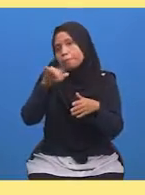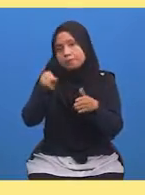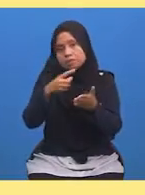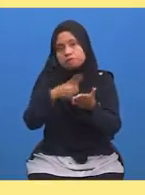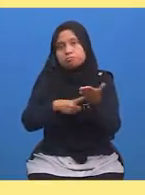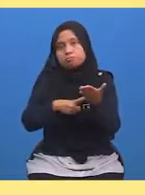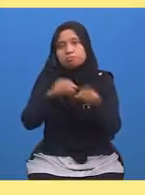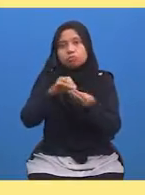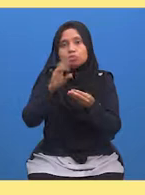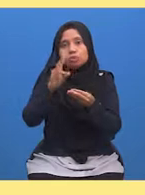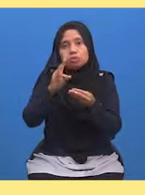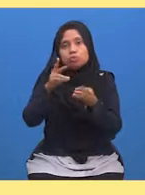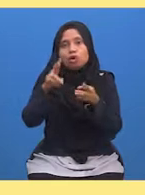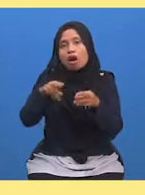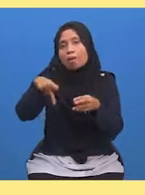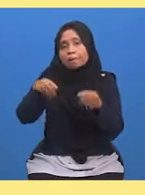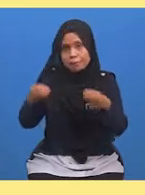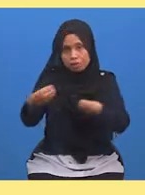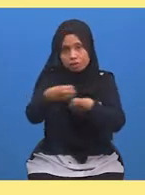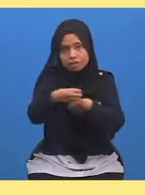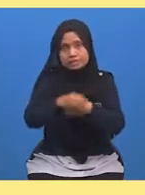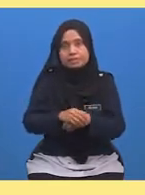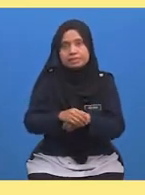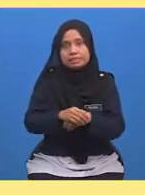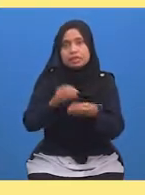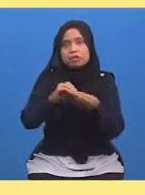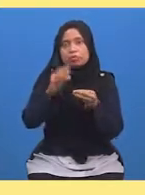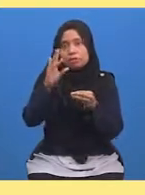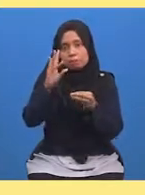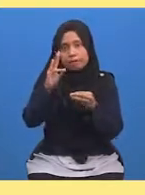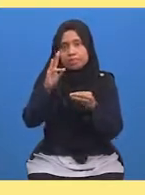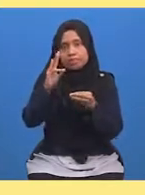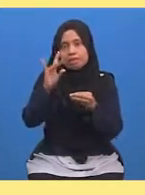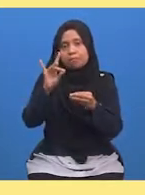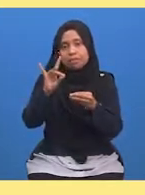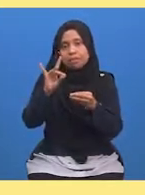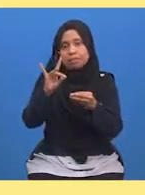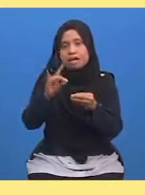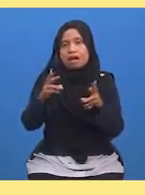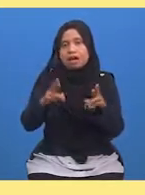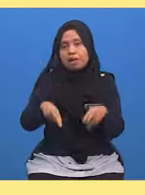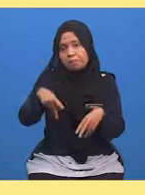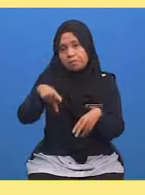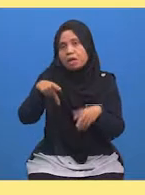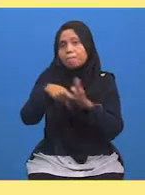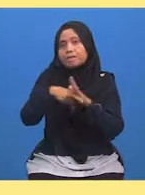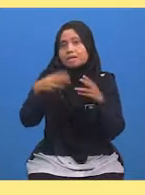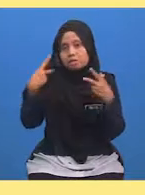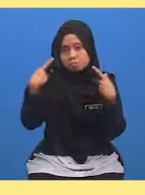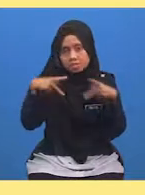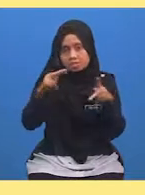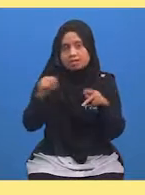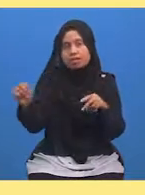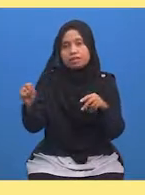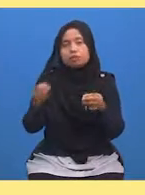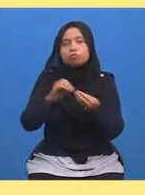ketujuh, rancangan organisasi. Yang kelapan, rancangan pemasaran. Yang